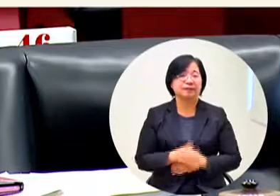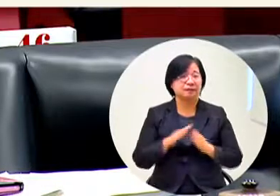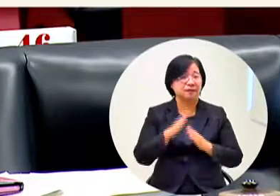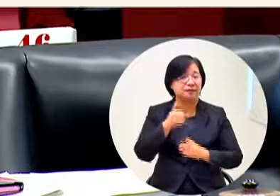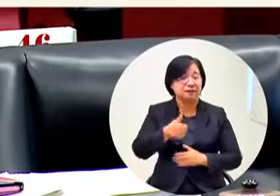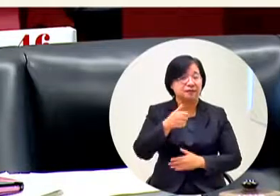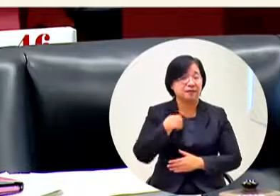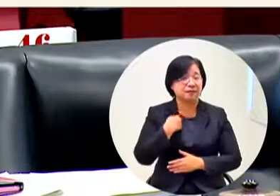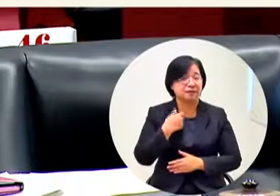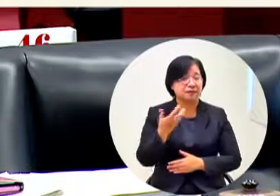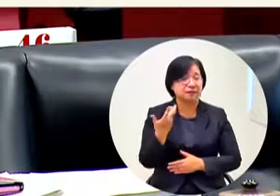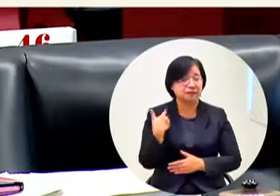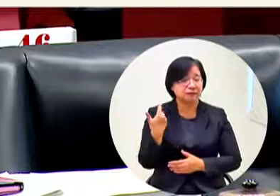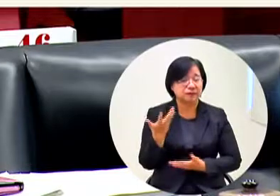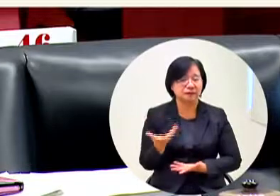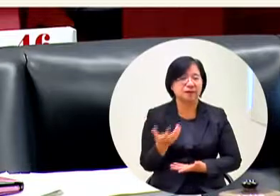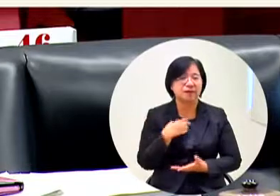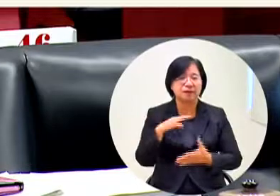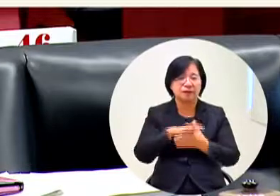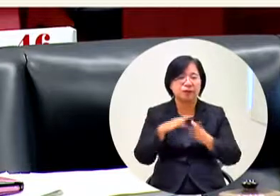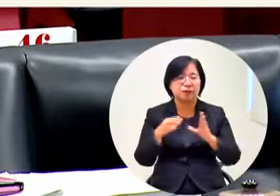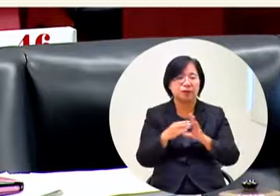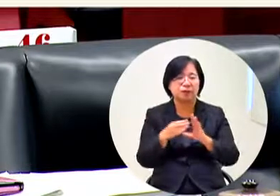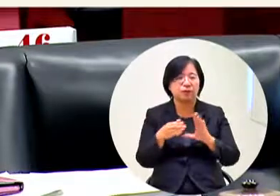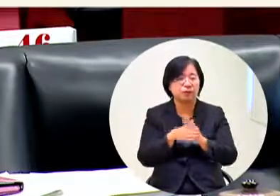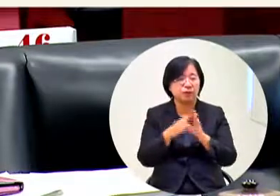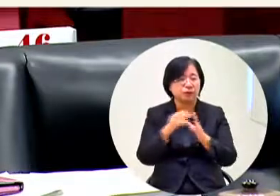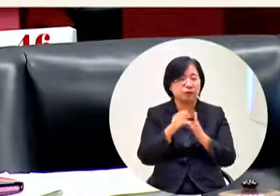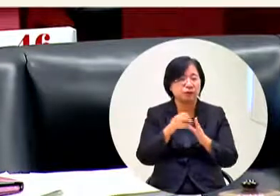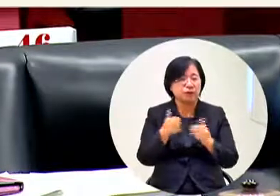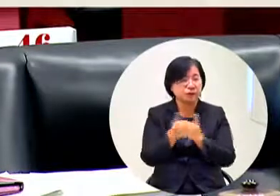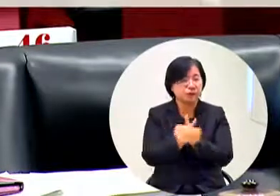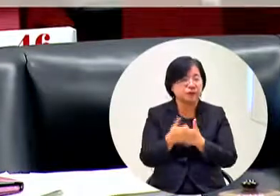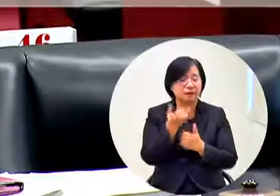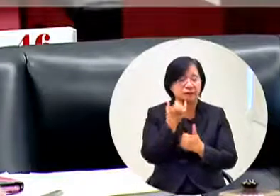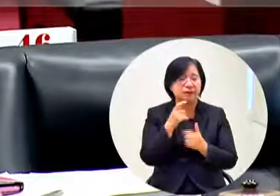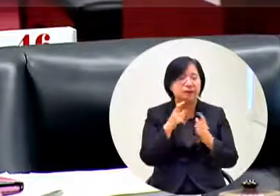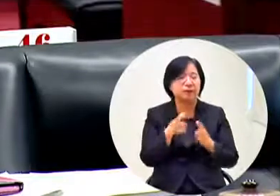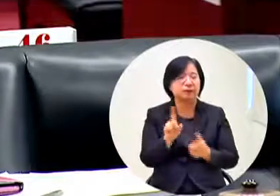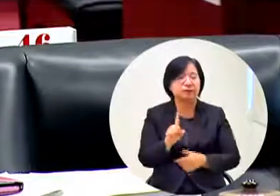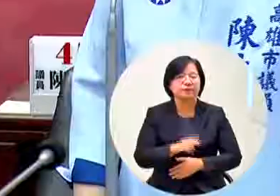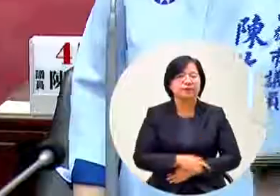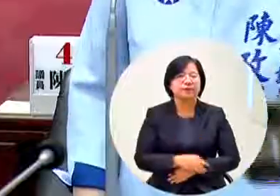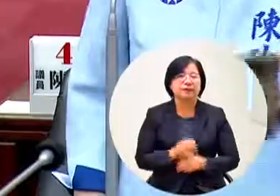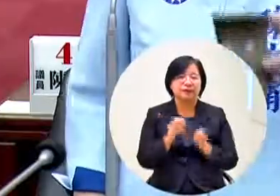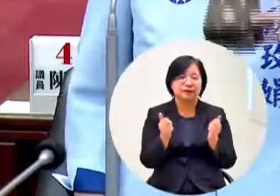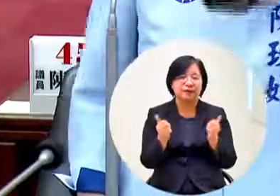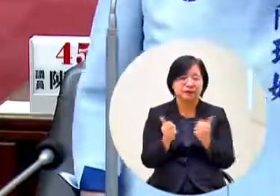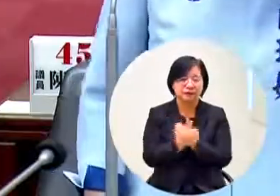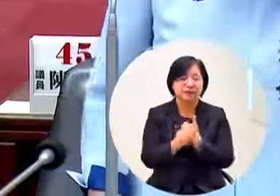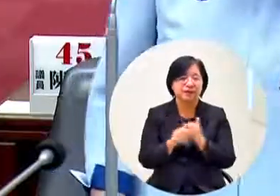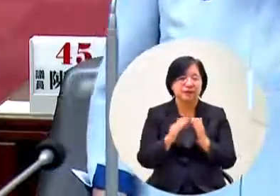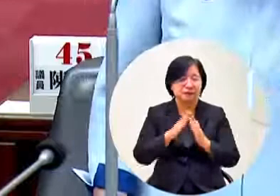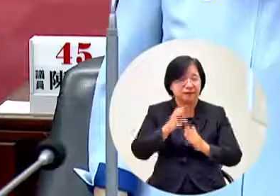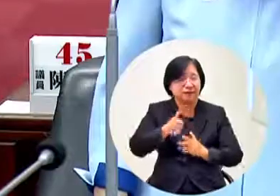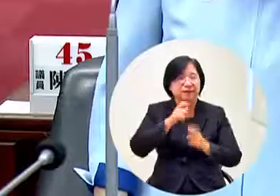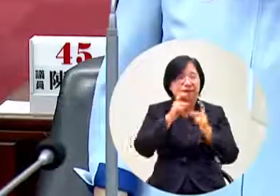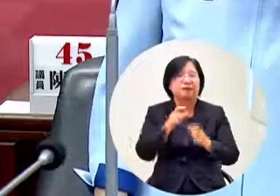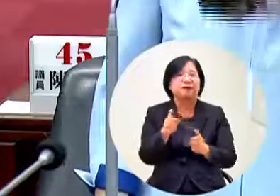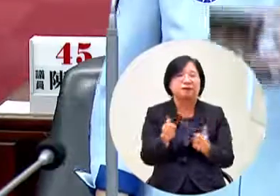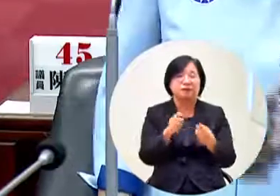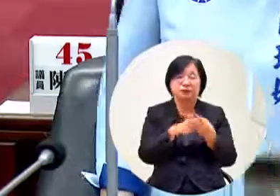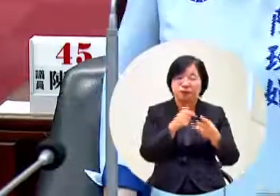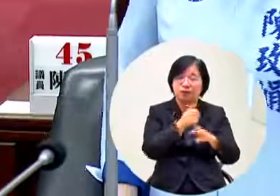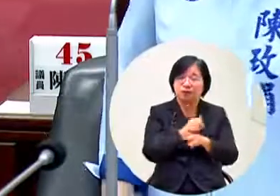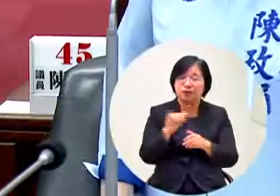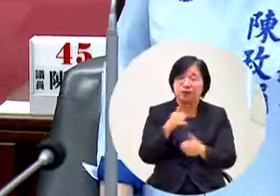还是我请文化局的代理局，然后你 OK 好，请杨代理市长答复。 谢谢主席，谢谢议员。